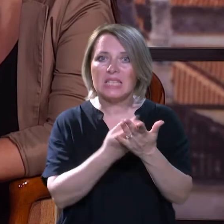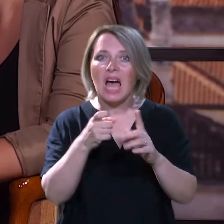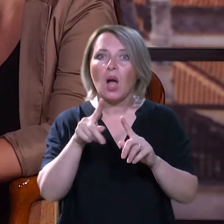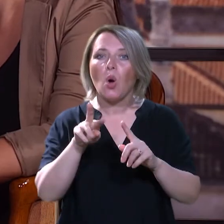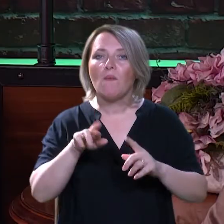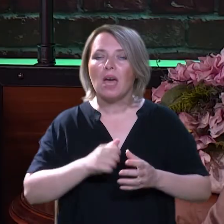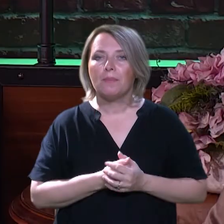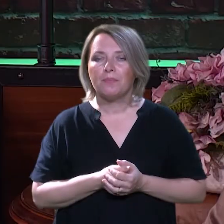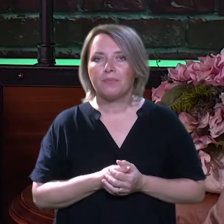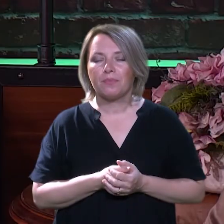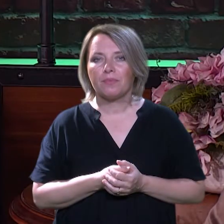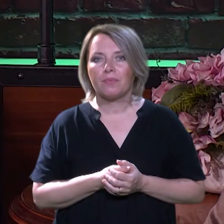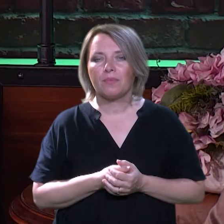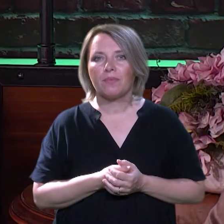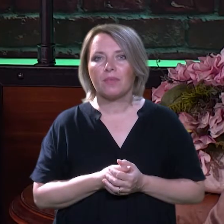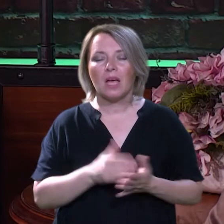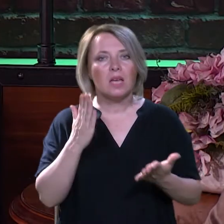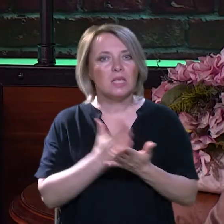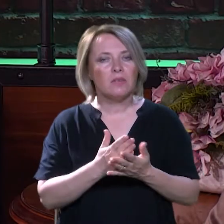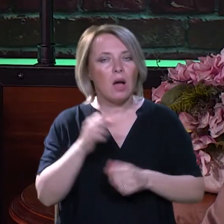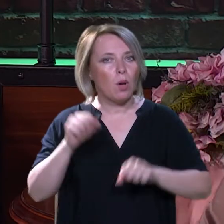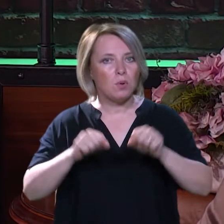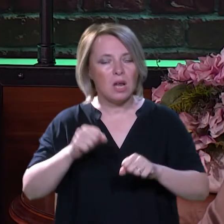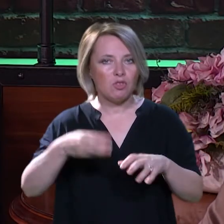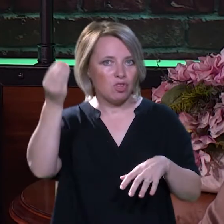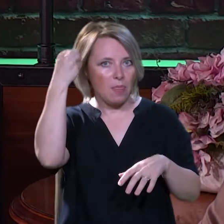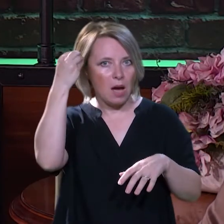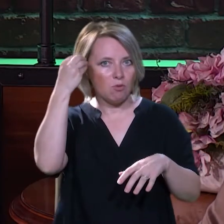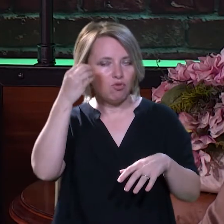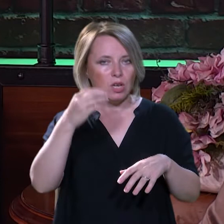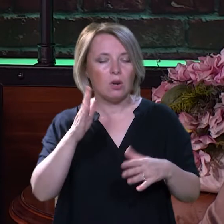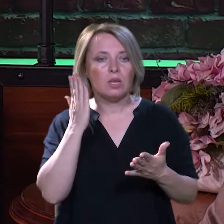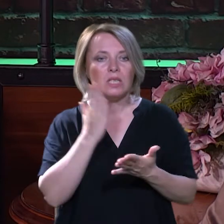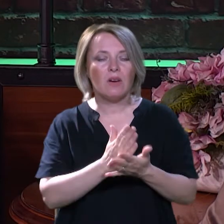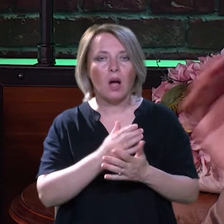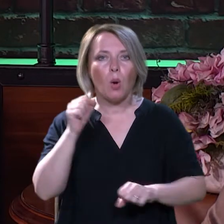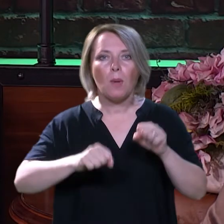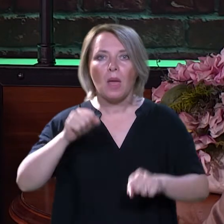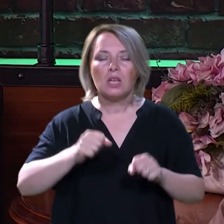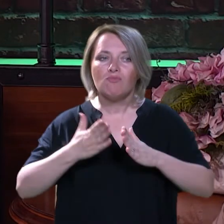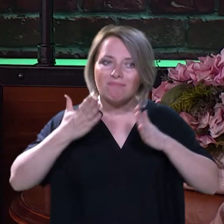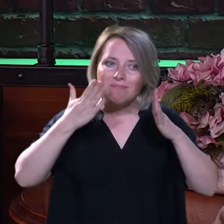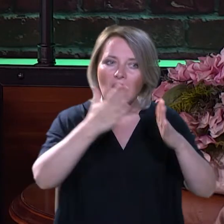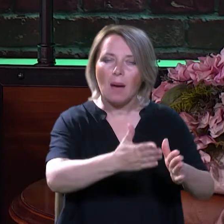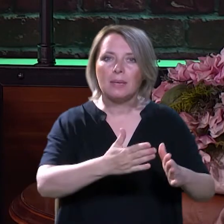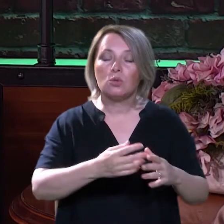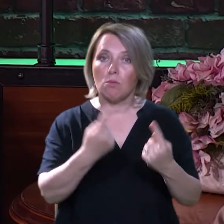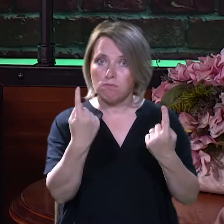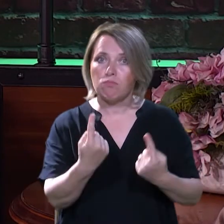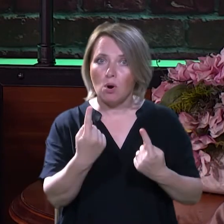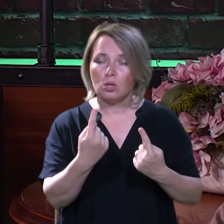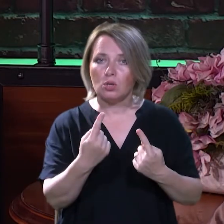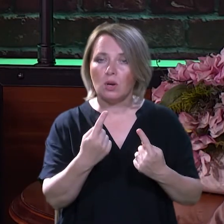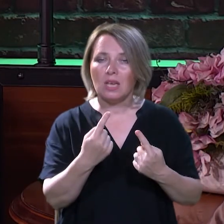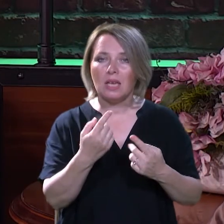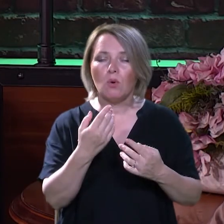znakove? Pa svako ponašanje je naučeno i svako ponašanje je namjensko. Znači, jest to istina da